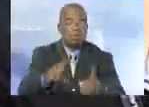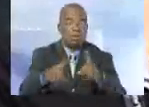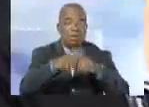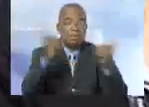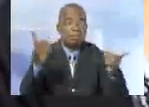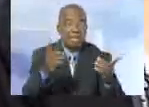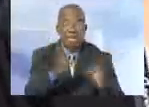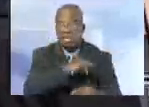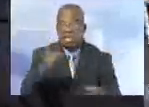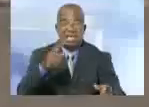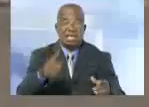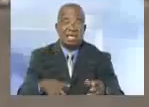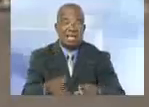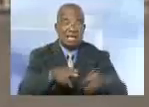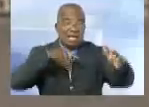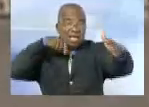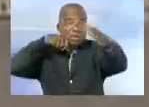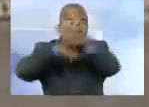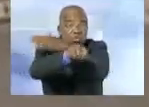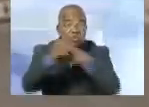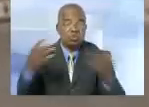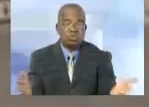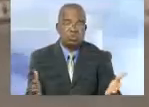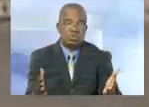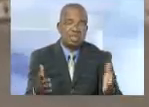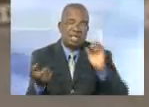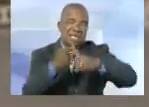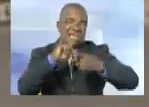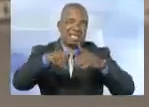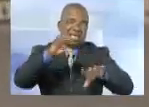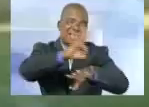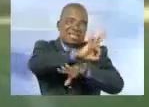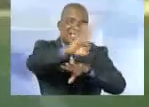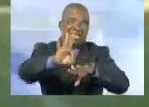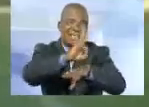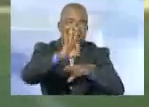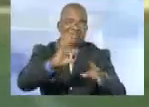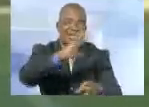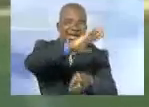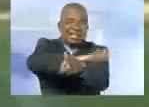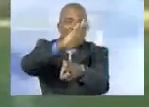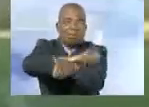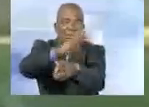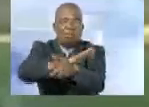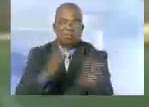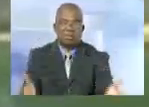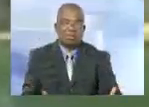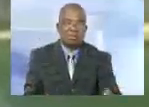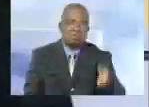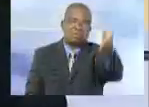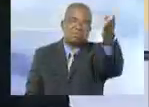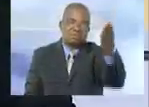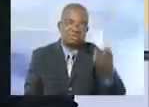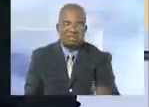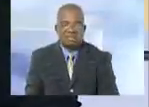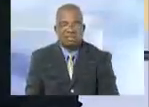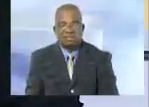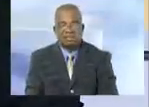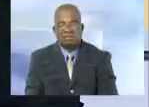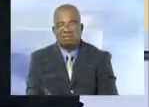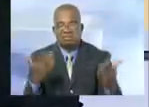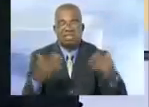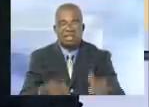meurtre de sa petite amie tuée de 4 balles à son domicile à Pretoria. L'audience a été reportée à mercredi prochain. On